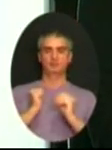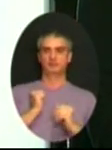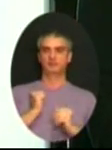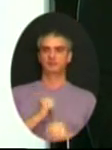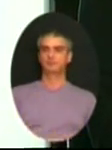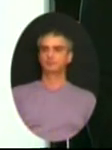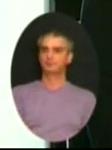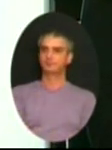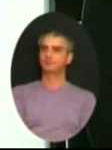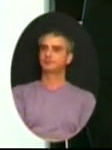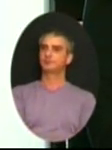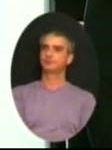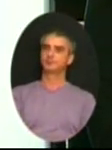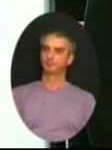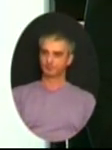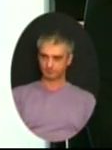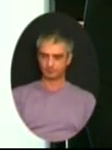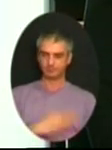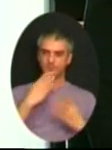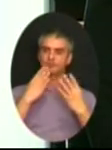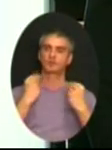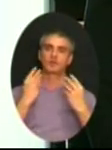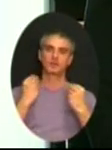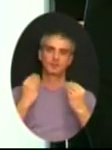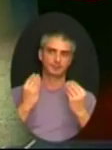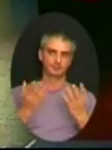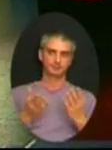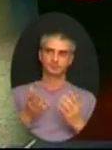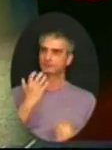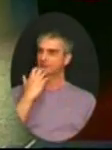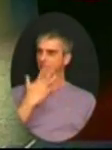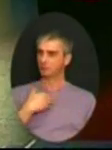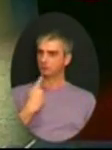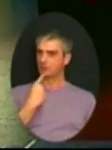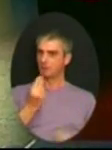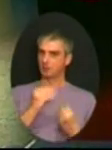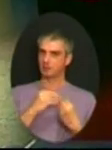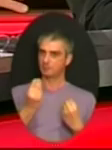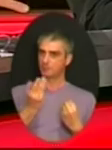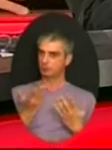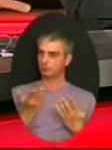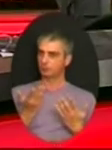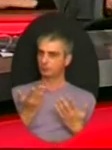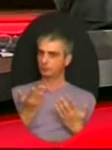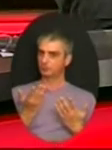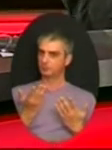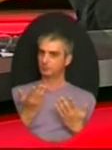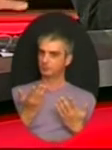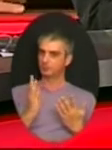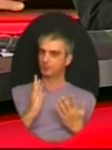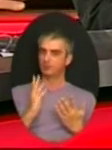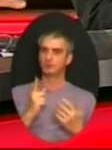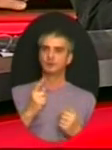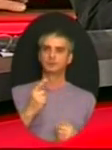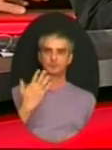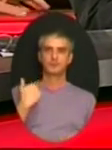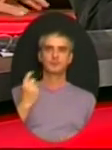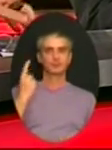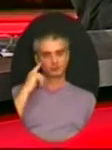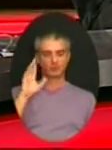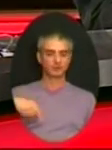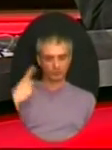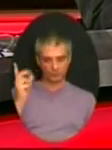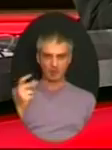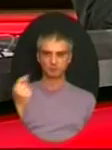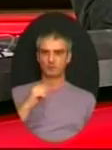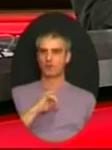צבאי משמעותי. תודה רבה, אור ישראלי, תודה רבה. זאב, אם אתה רוצה להגיד עוד איזה מילה, או שניפרד? אין לנו פה שבוע מעניין גם שבוע הבא. כן,